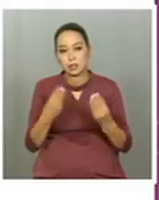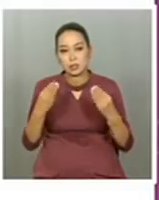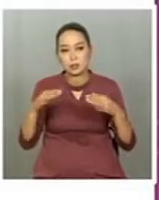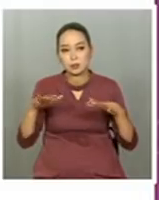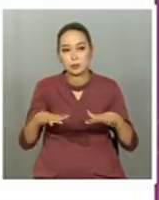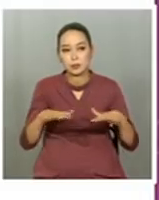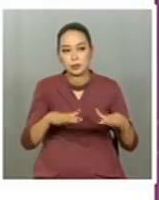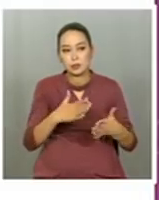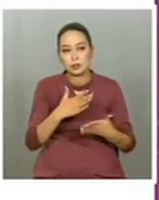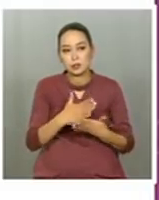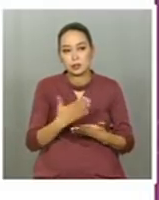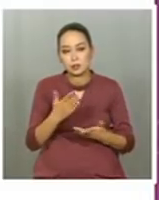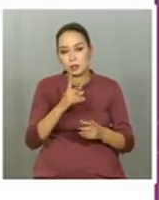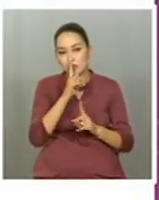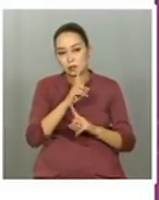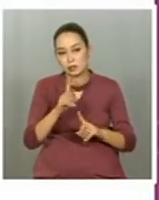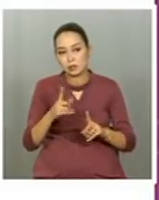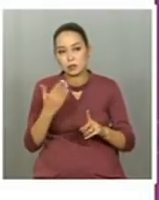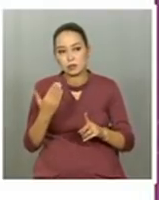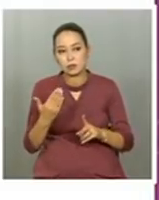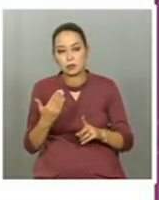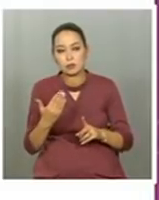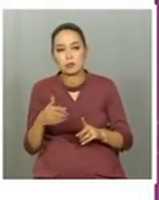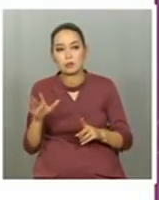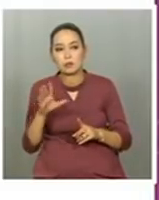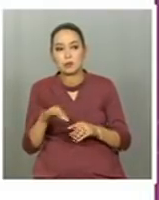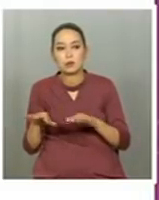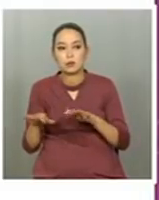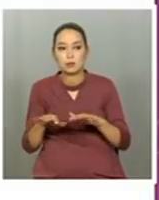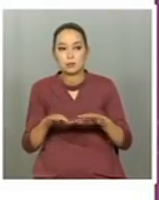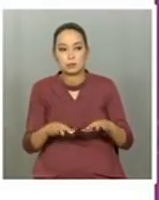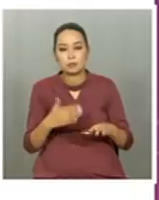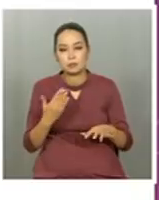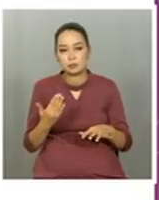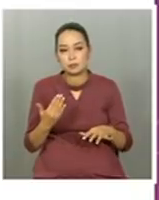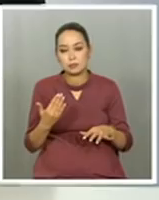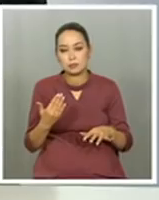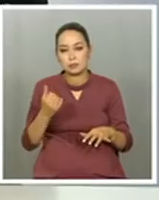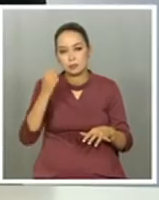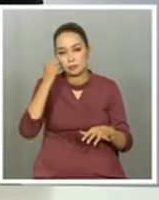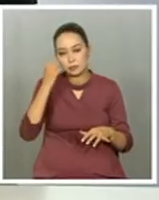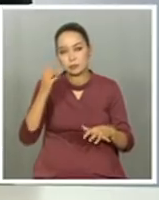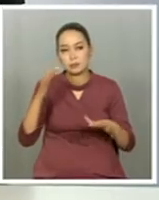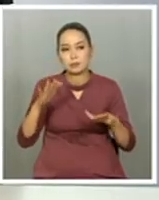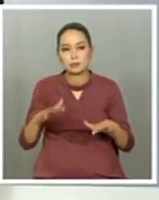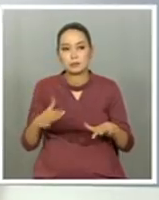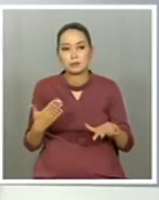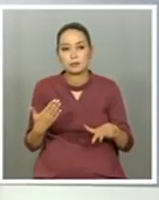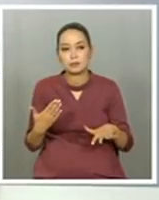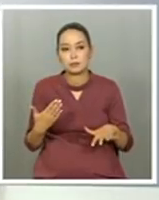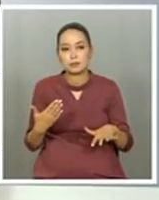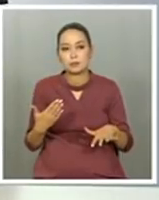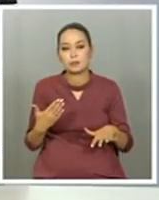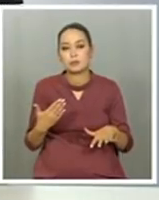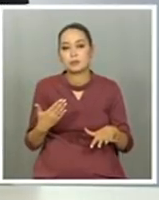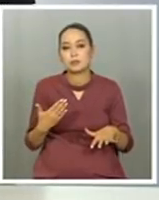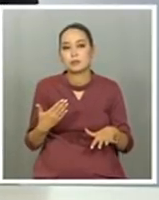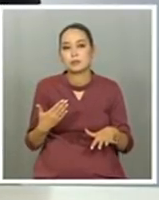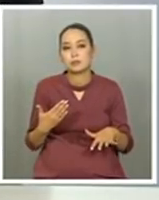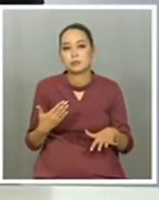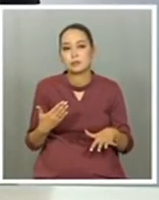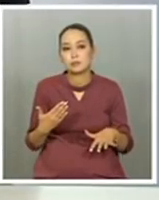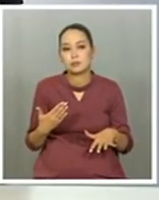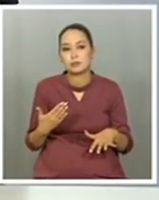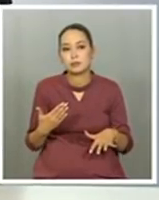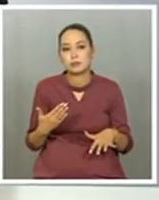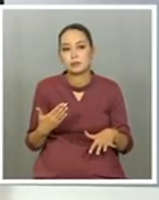бұлардың ерекше мақтанатын объектілері, мәселен, Майза тас, немесе Турайғыр көлдері,